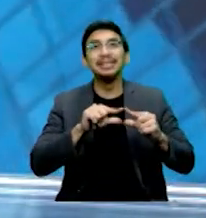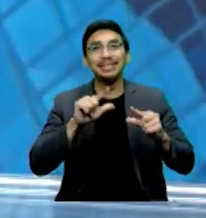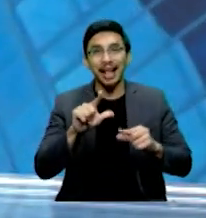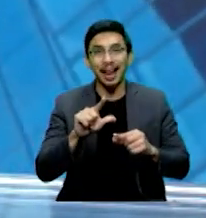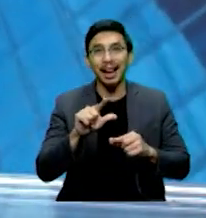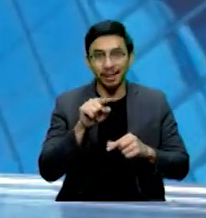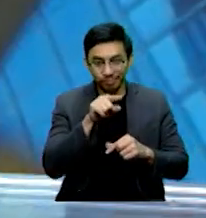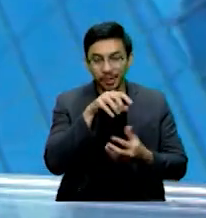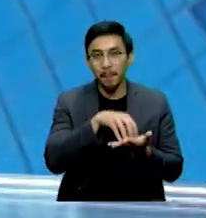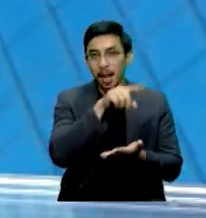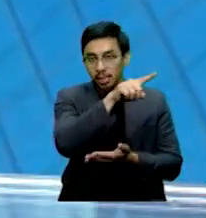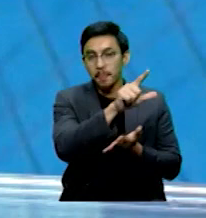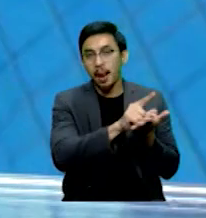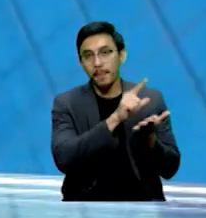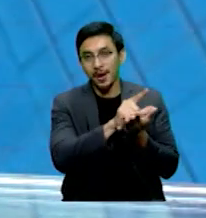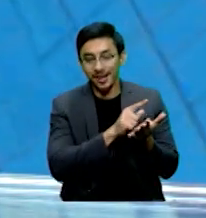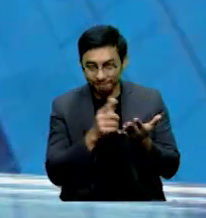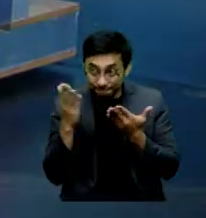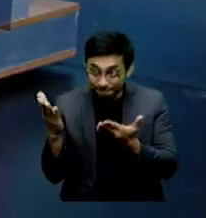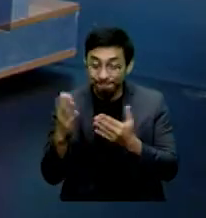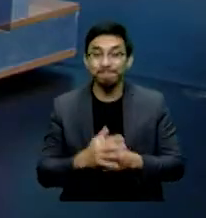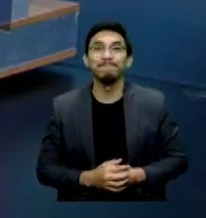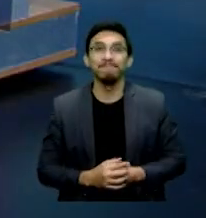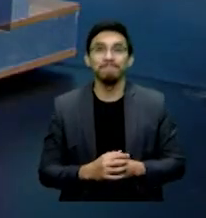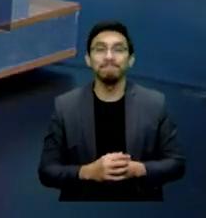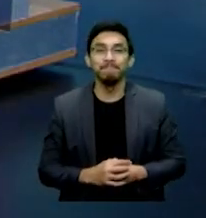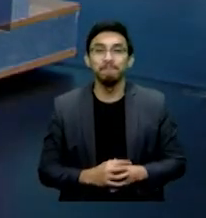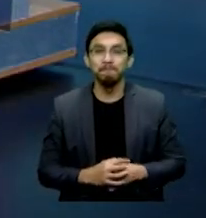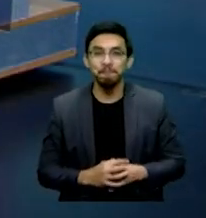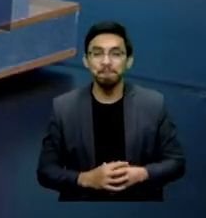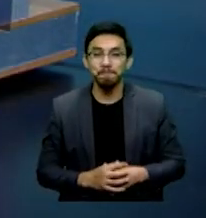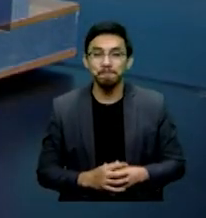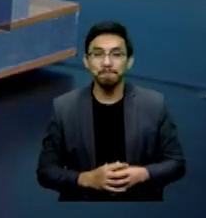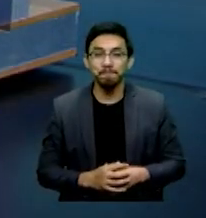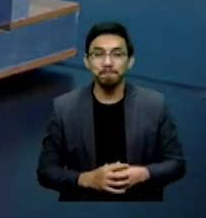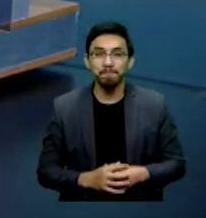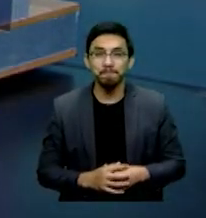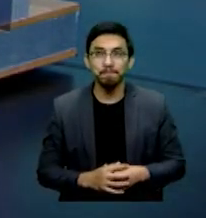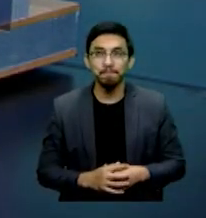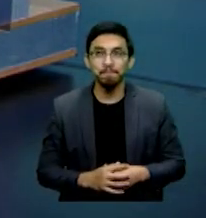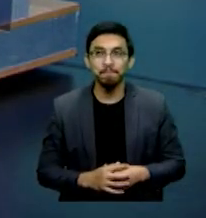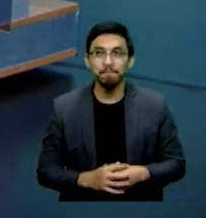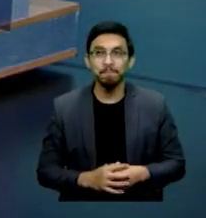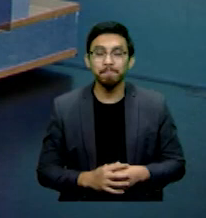Faisal Rinaldi di lokasi. Selamat siang Faisal, bagaimana kondisi di sana? Silahkan dengan laporan Anda.